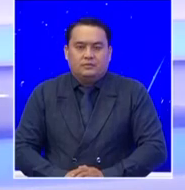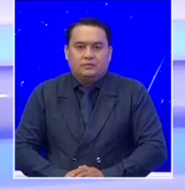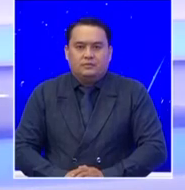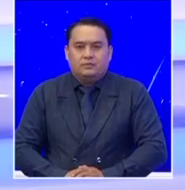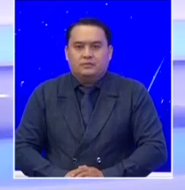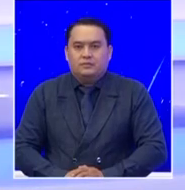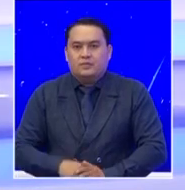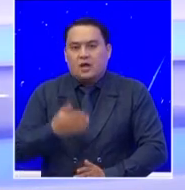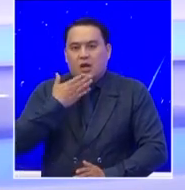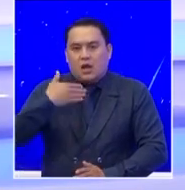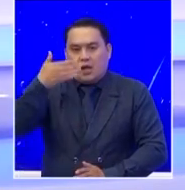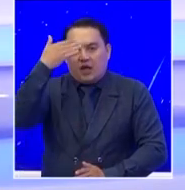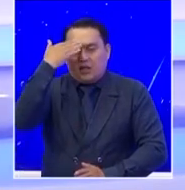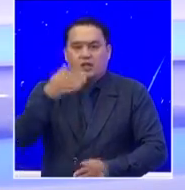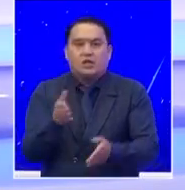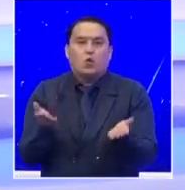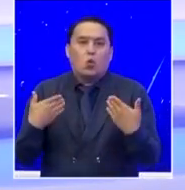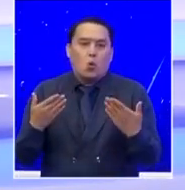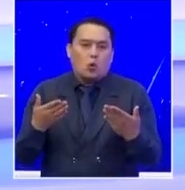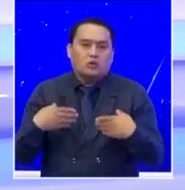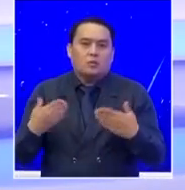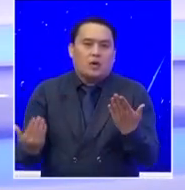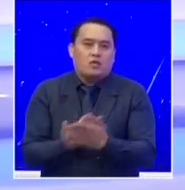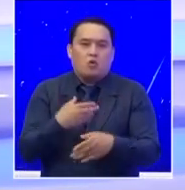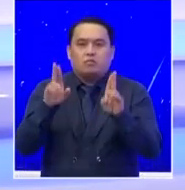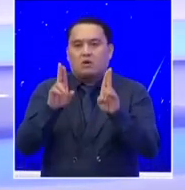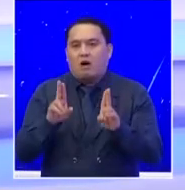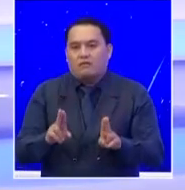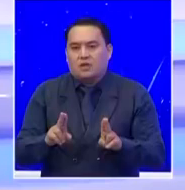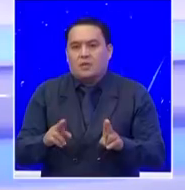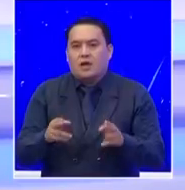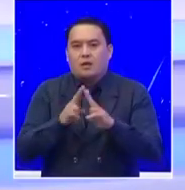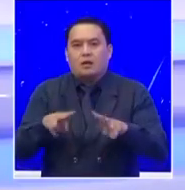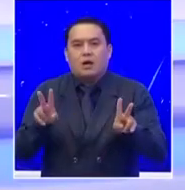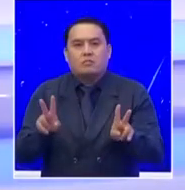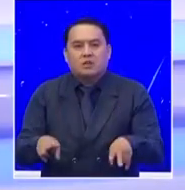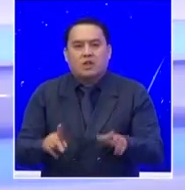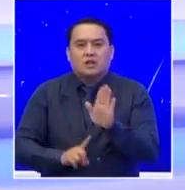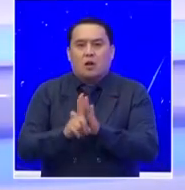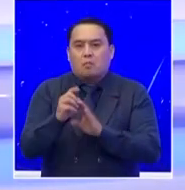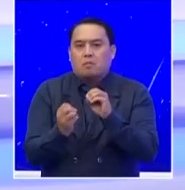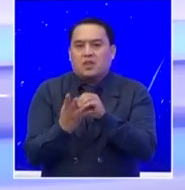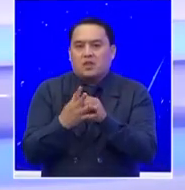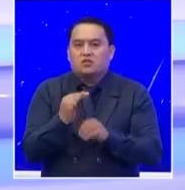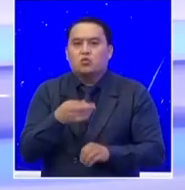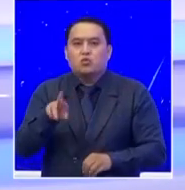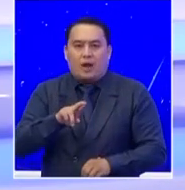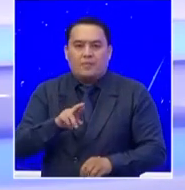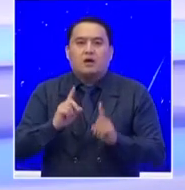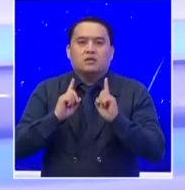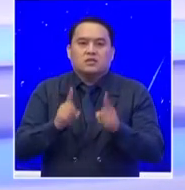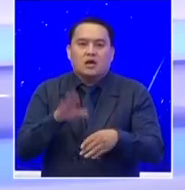Продолжаем выпуск. Летний отдых по новым правилам. В Алматинской области сезон летних лагерей планируется начать с 15 июня.